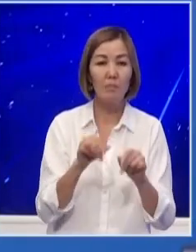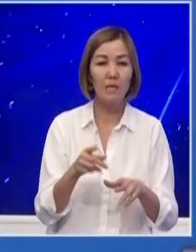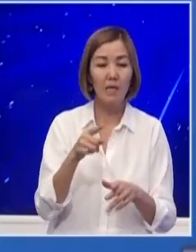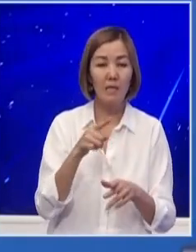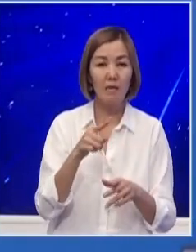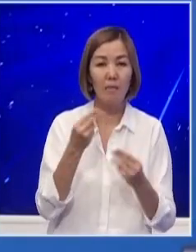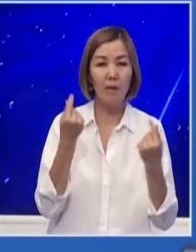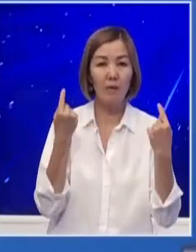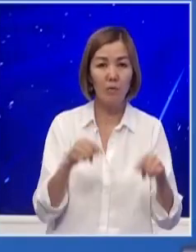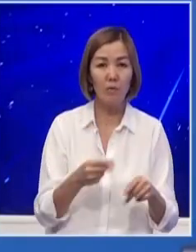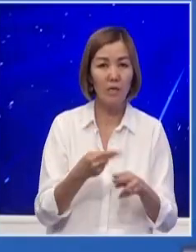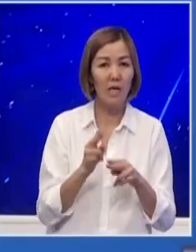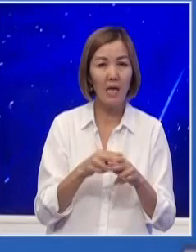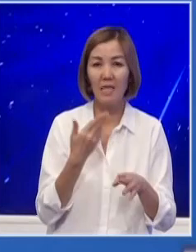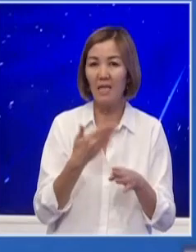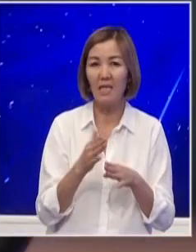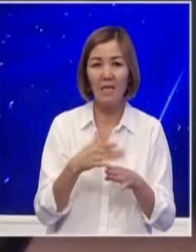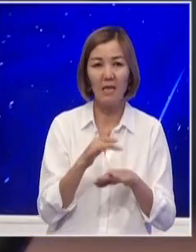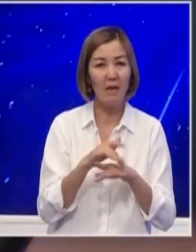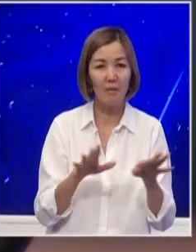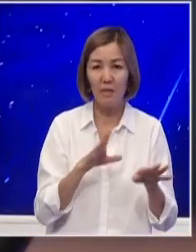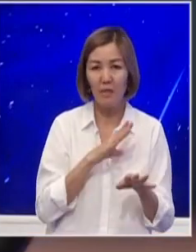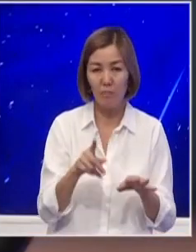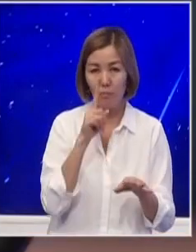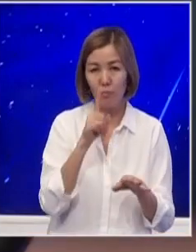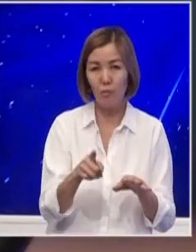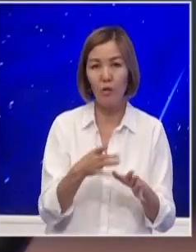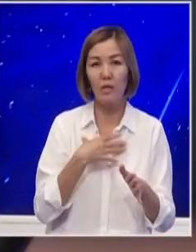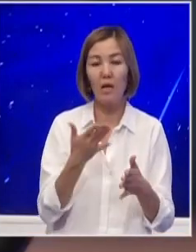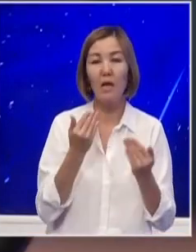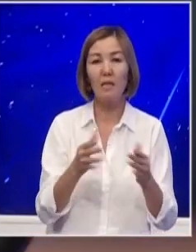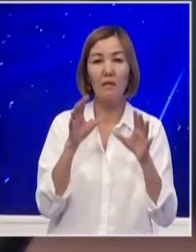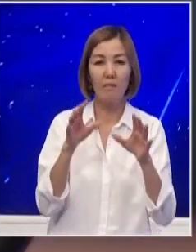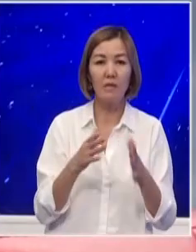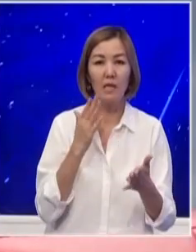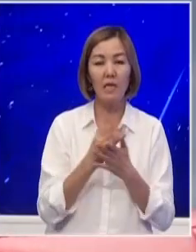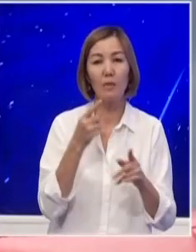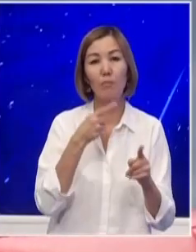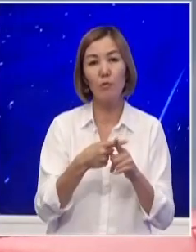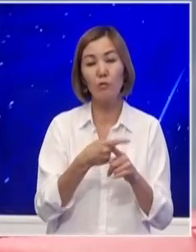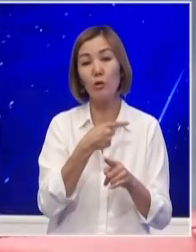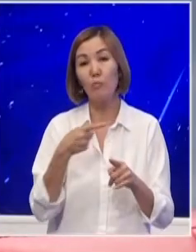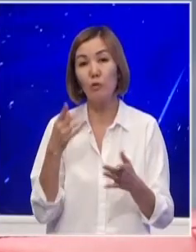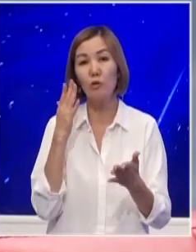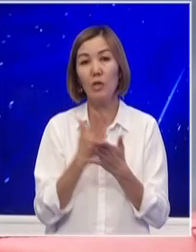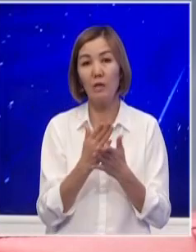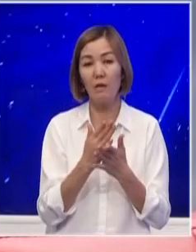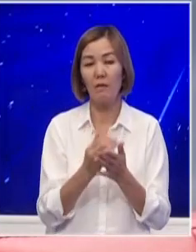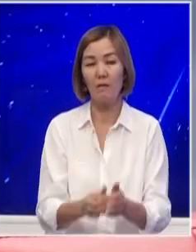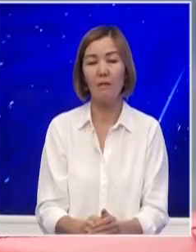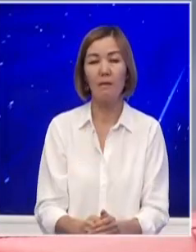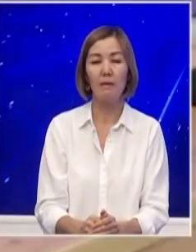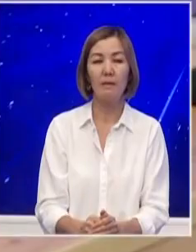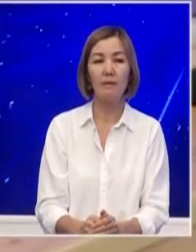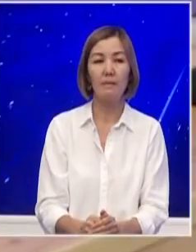что банкротство – это не кредитная амнистия. И наряду с тем, что у данного закона есть плюсы, нельзя забывать и о его